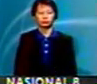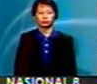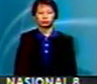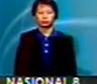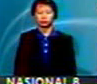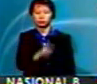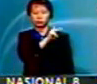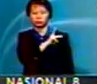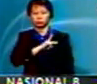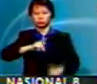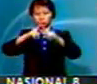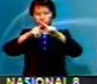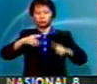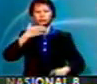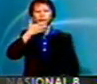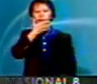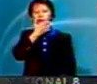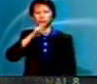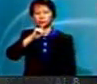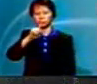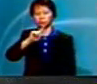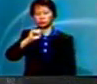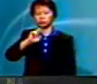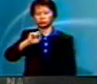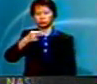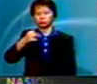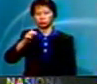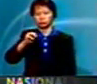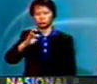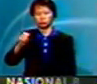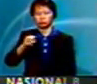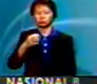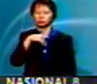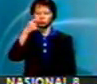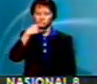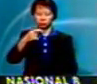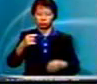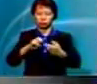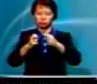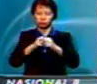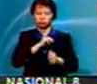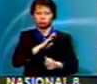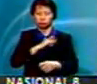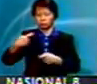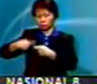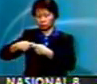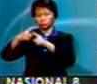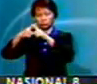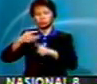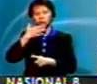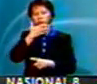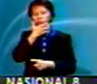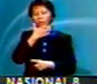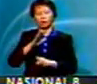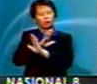Sementara itu, Ketua Dewan Pemuda PAS Suhaizan Kayat pula mendakwa krisis dalaman parti PAS yang dikaitkan dengan Dewan Pemuda sejak beberapa hari